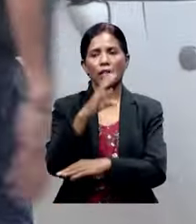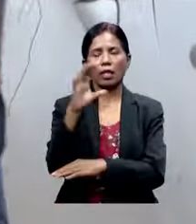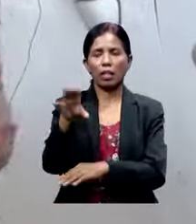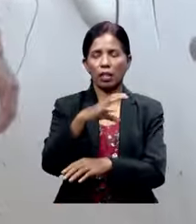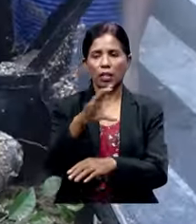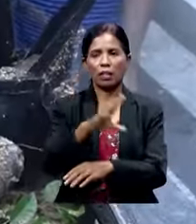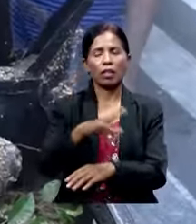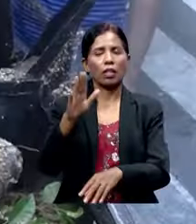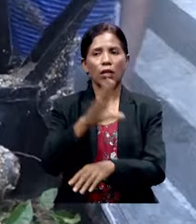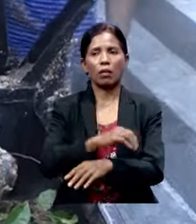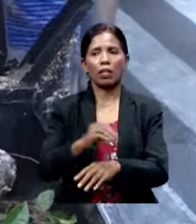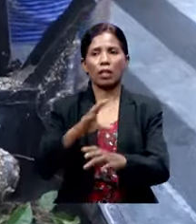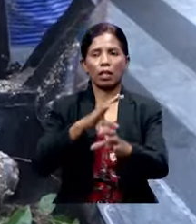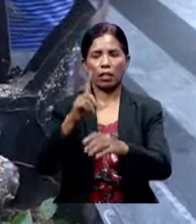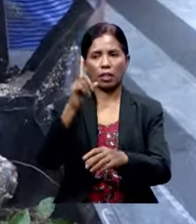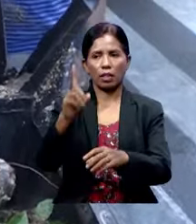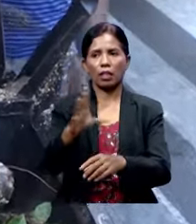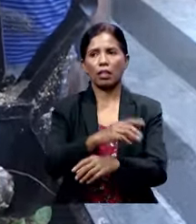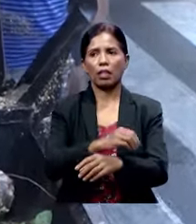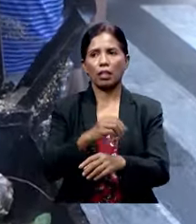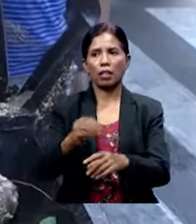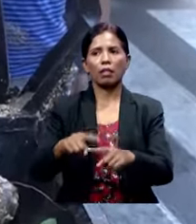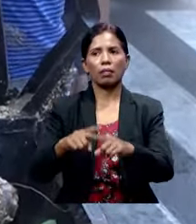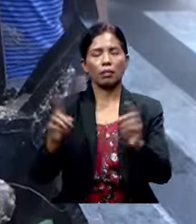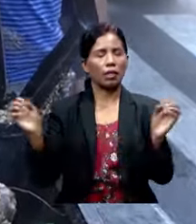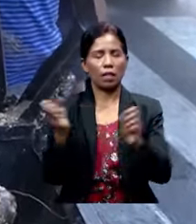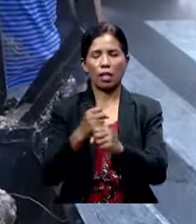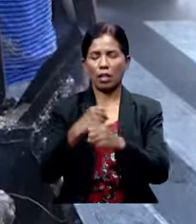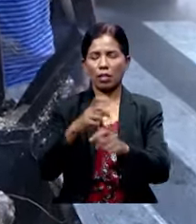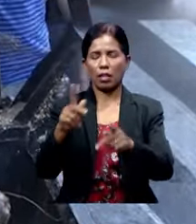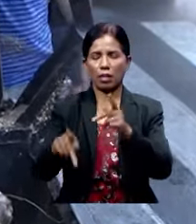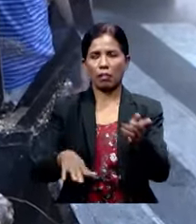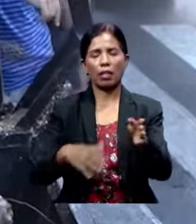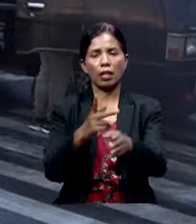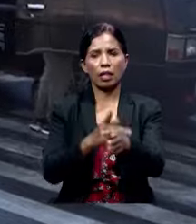kijang Mitsubishi ida, iha area Formosa maibe la resulta e makanek no mate.